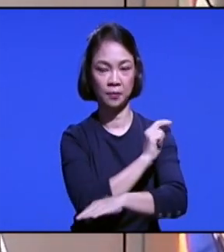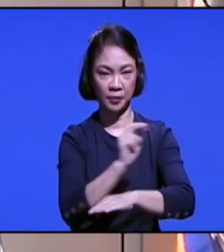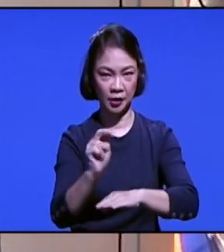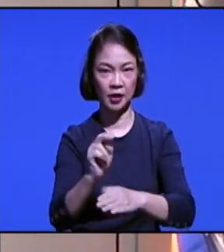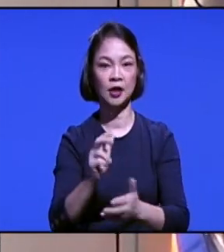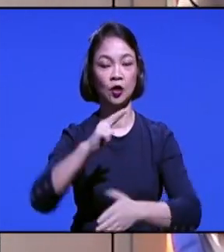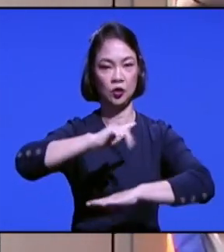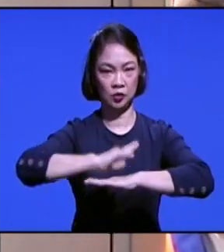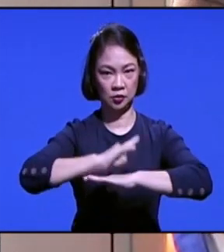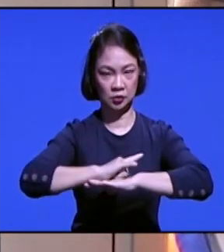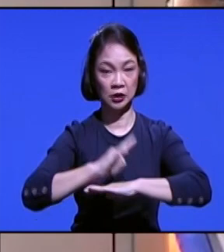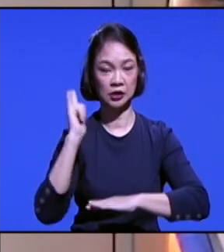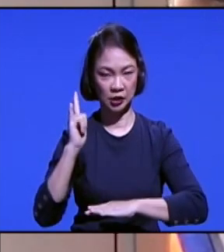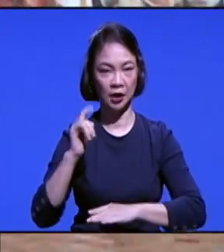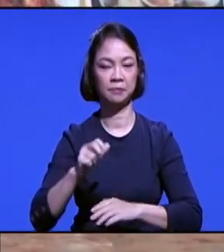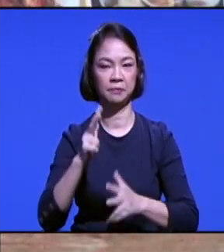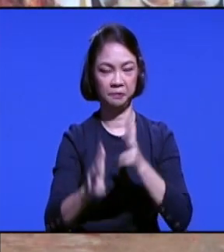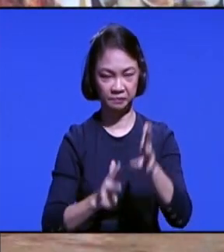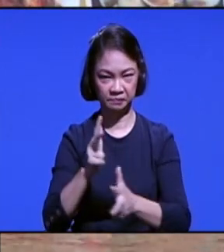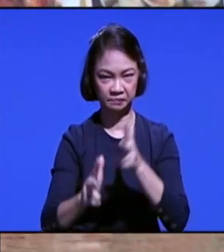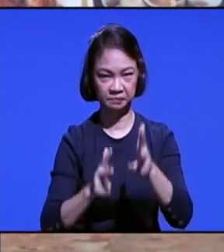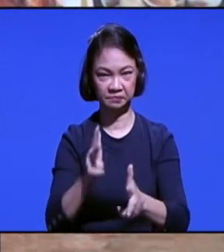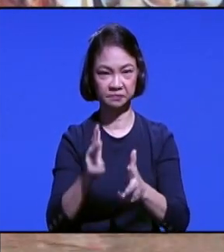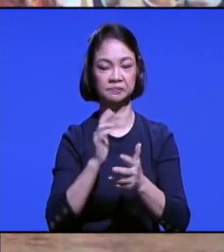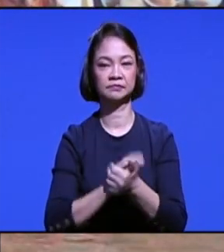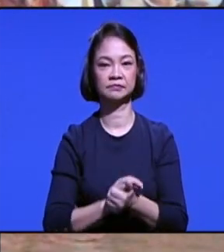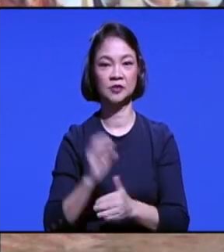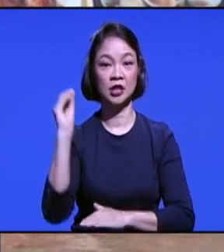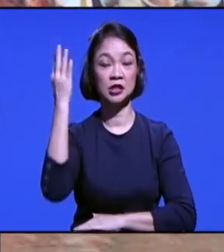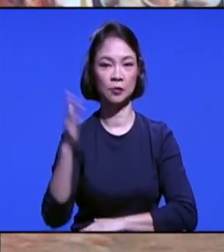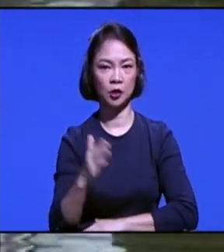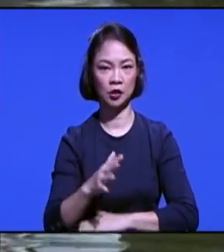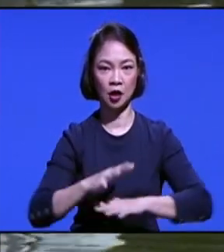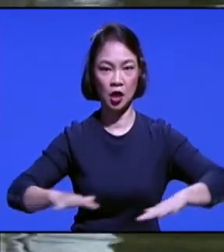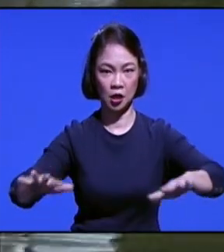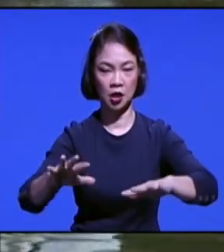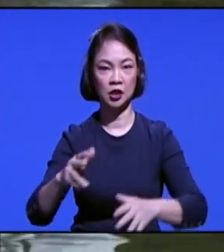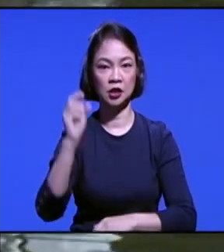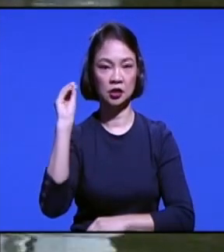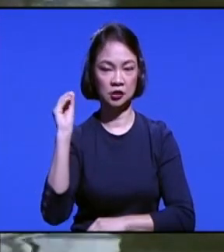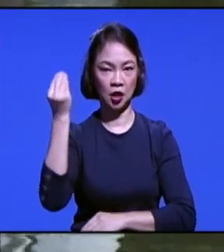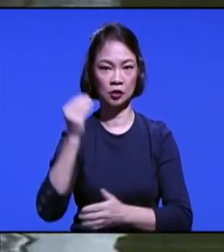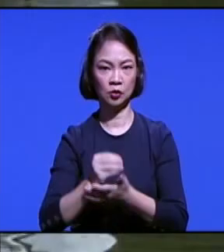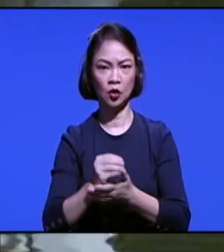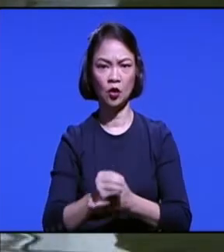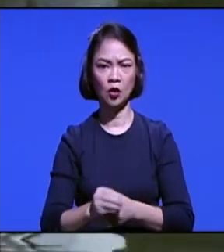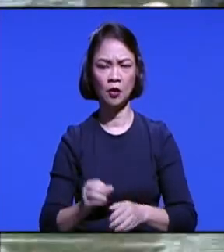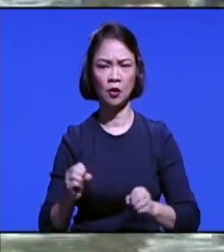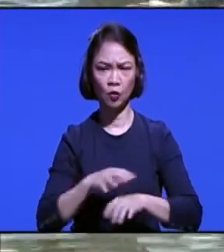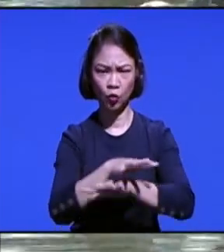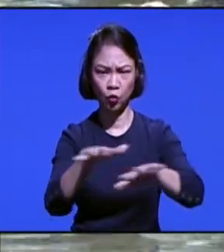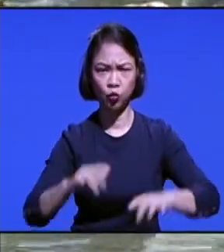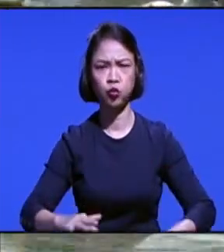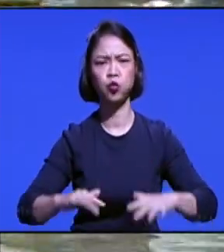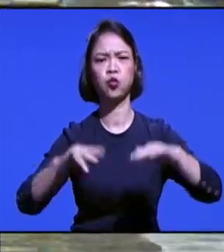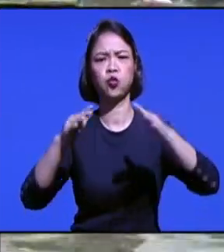tetap beroperasi secara bergilir. Jakarta Barat menjadi daerah di ibu kota yang terkena dampak cukup parah akibat